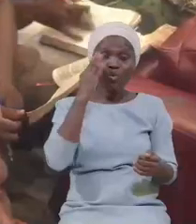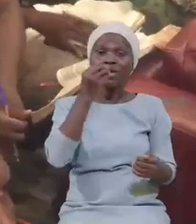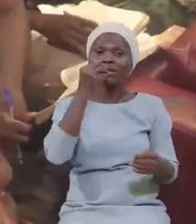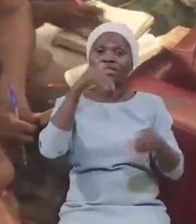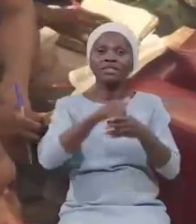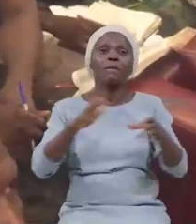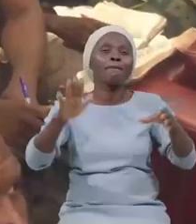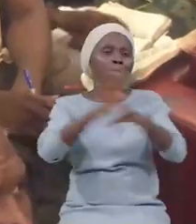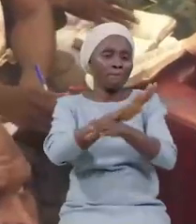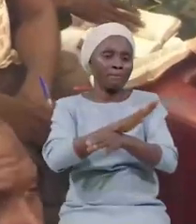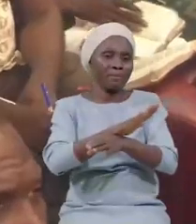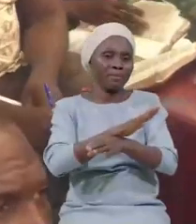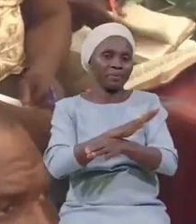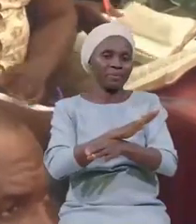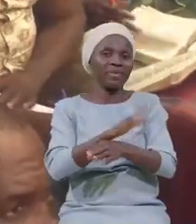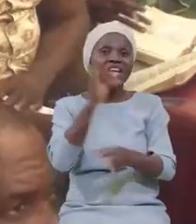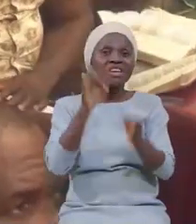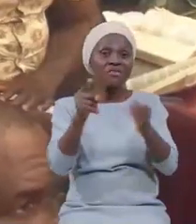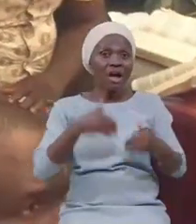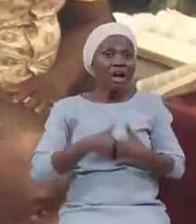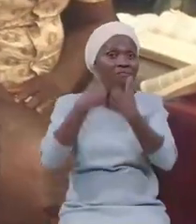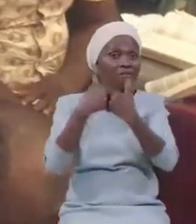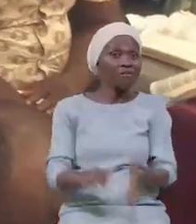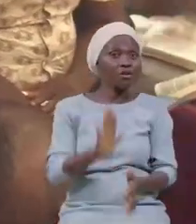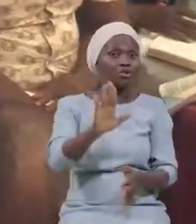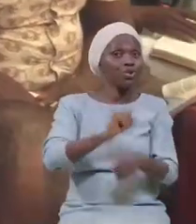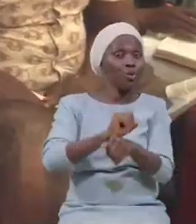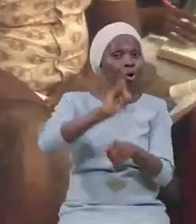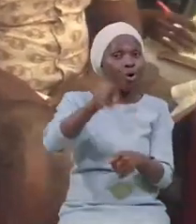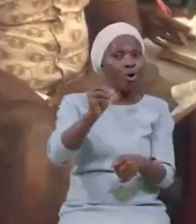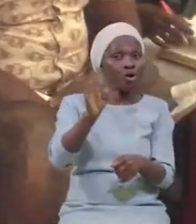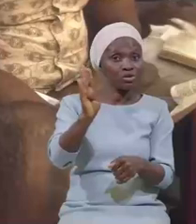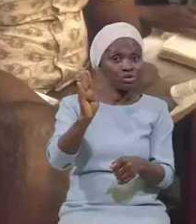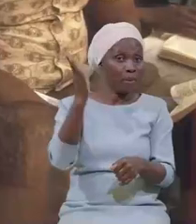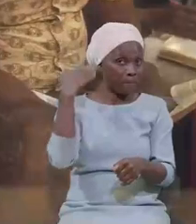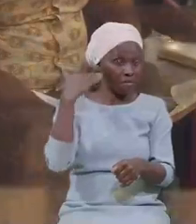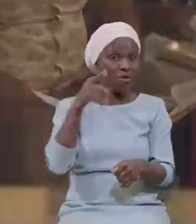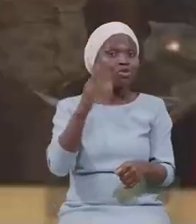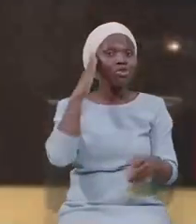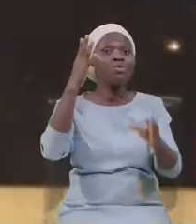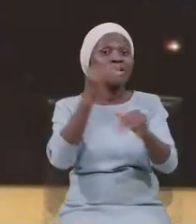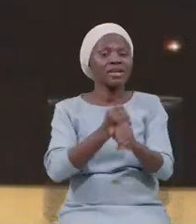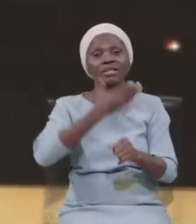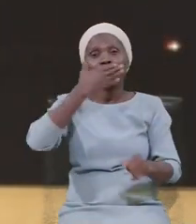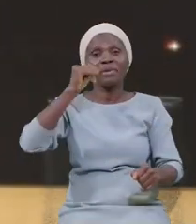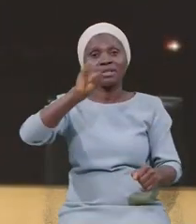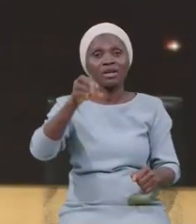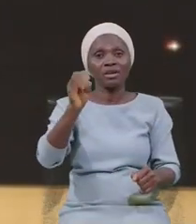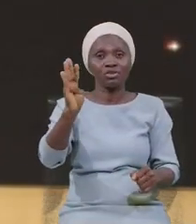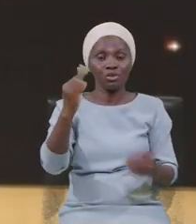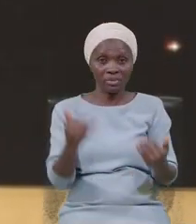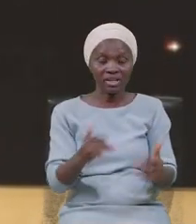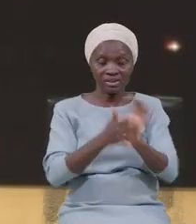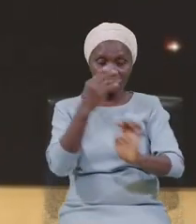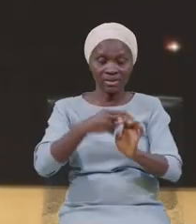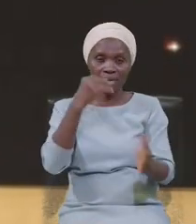avez perdu votre boulot, vous aurez un plus grand boulot. Si vous avez perdu quelque chose, vous